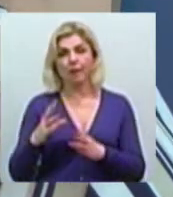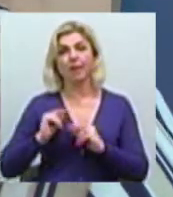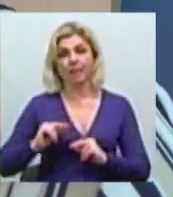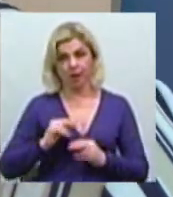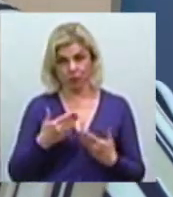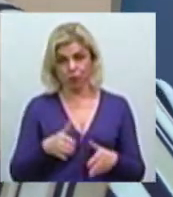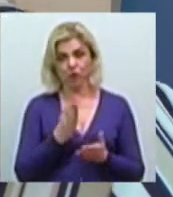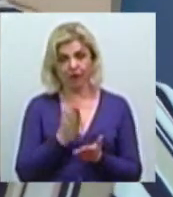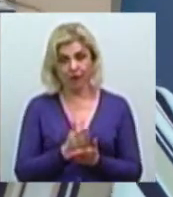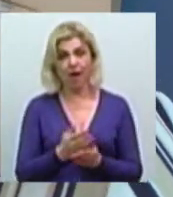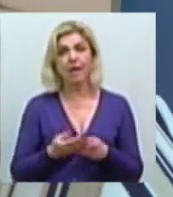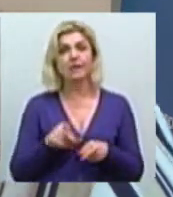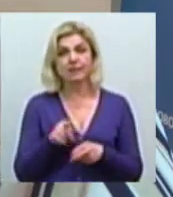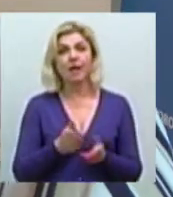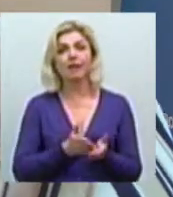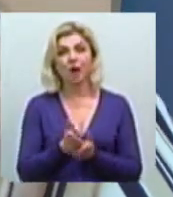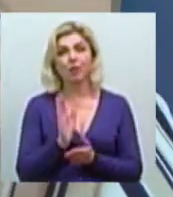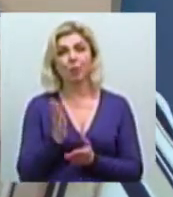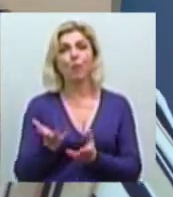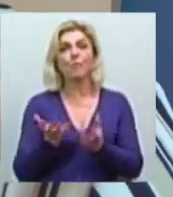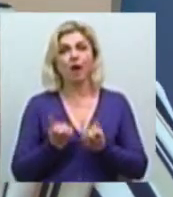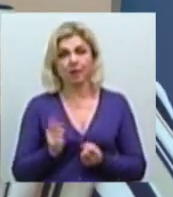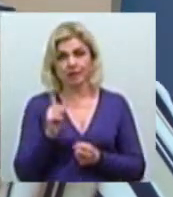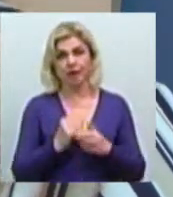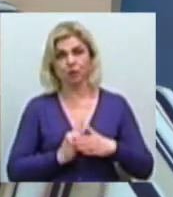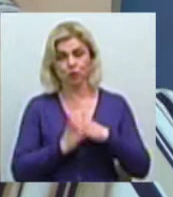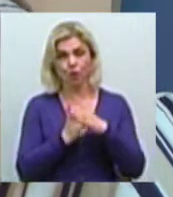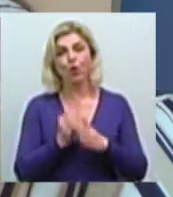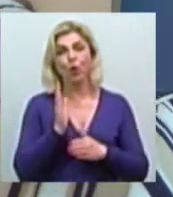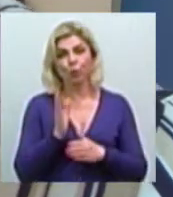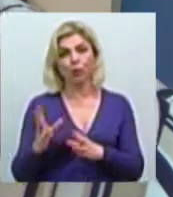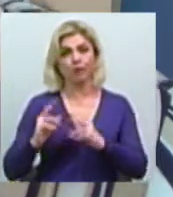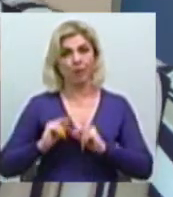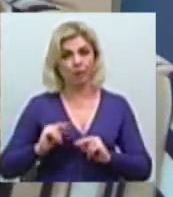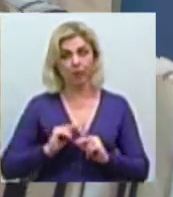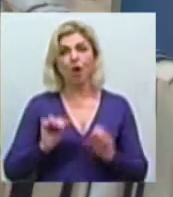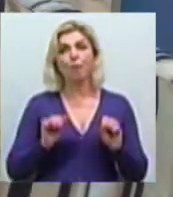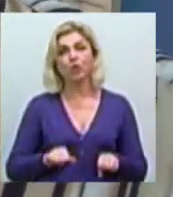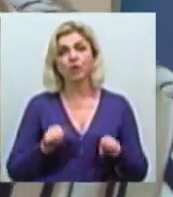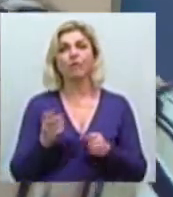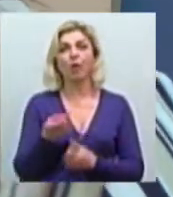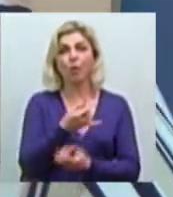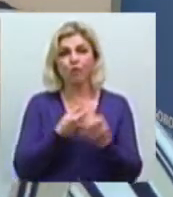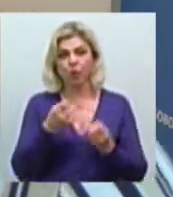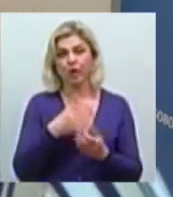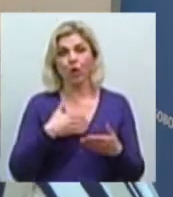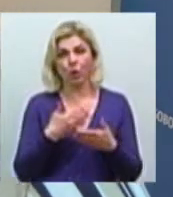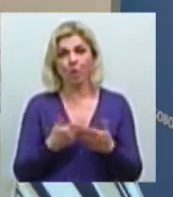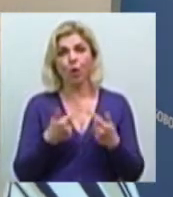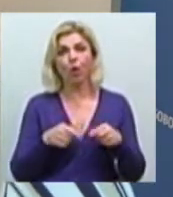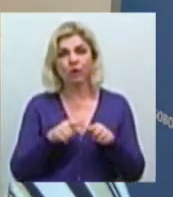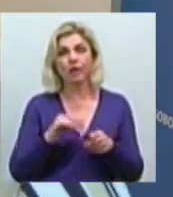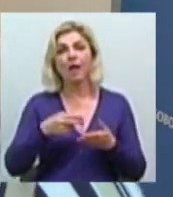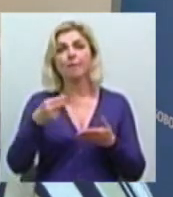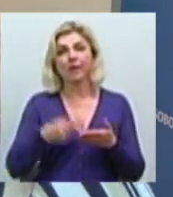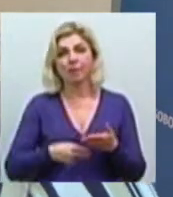Оце напрямок ми будемо брати зараз за основу, підпрацювати. Можливо, навіть ми обговоримо це з громадськими організаціями, підпишемо меморандум між